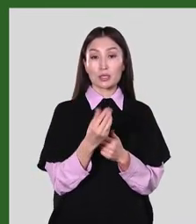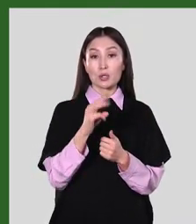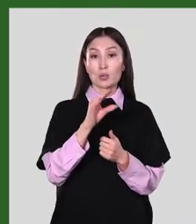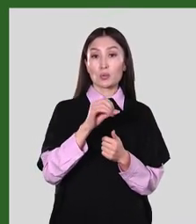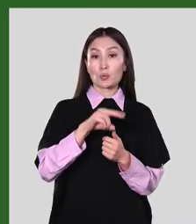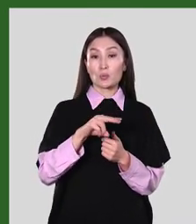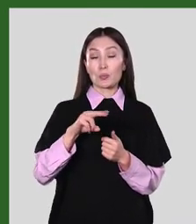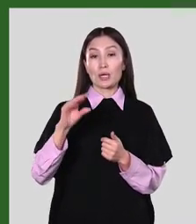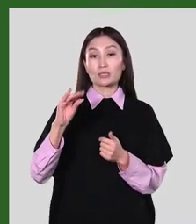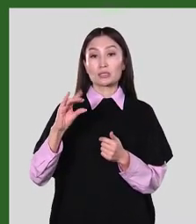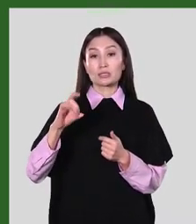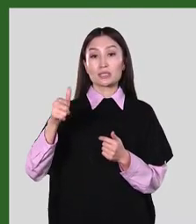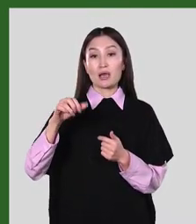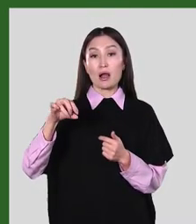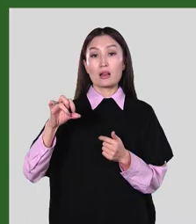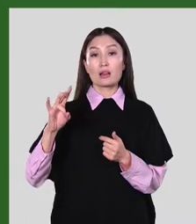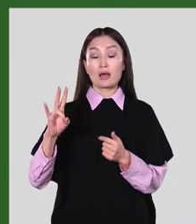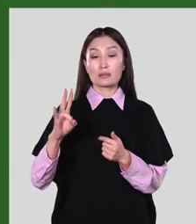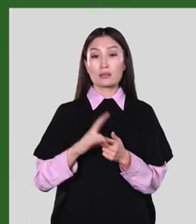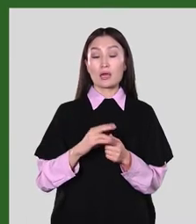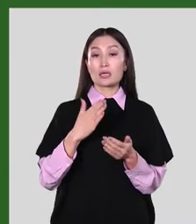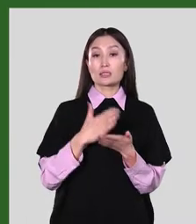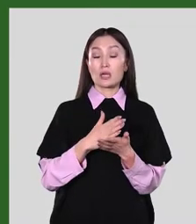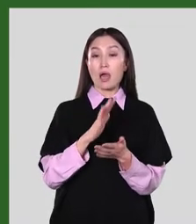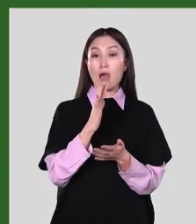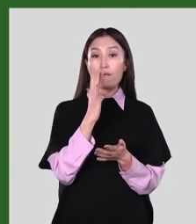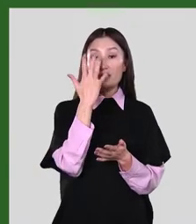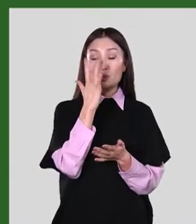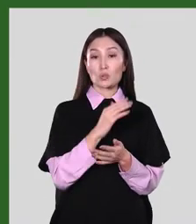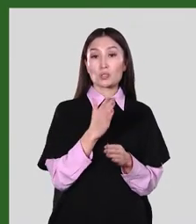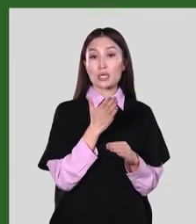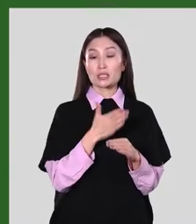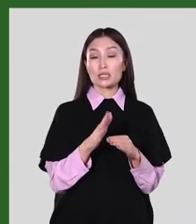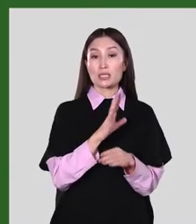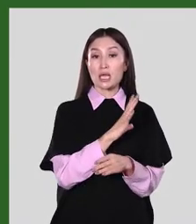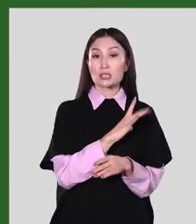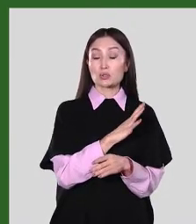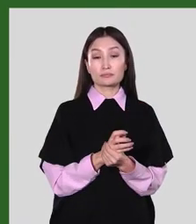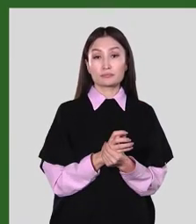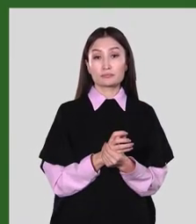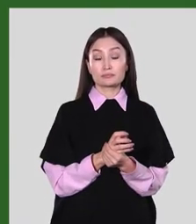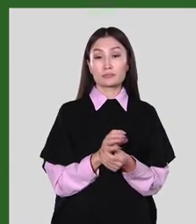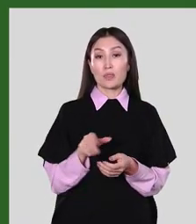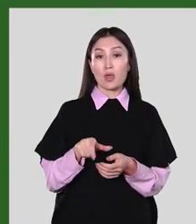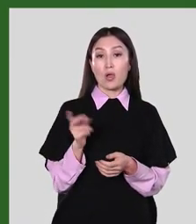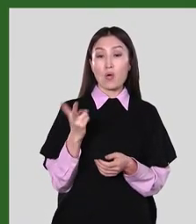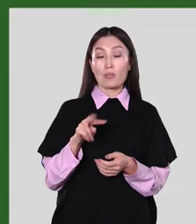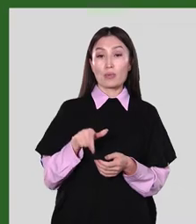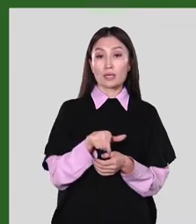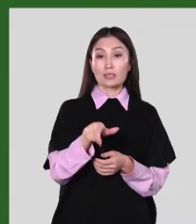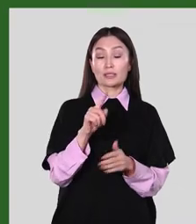eager голан расположенный в восточной части иссык-кульской впадины обе реки